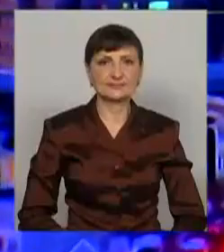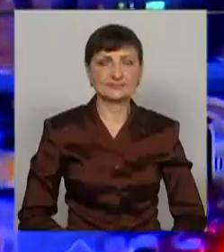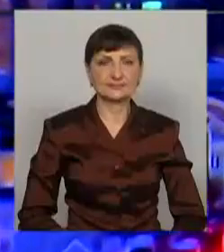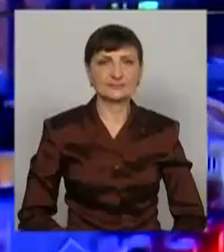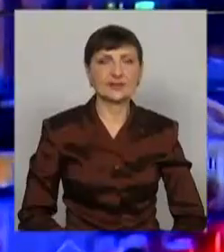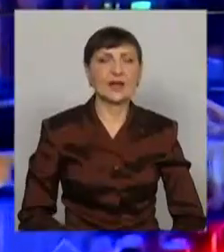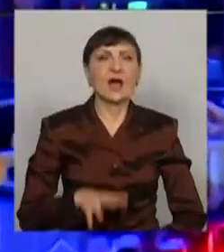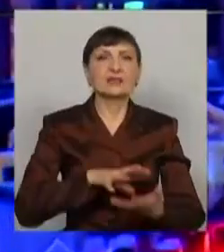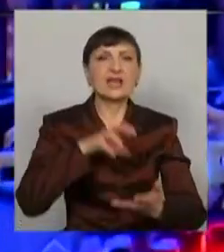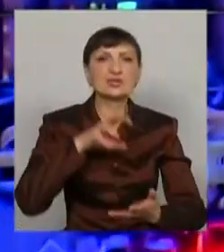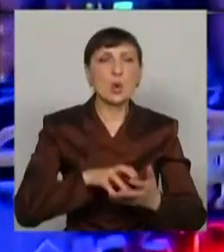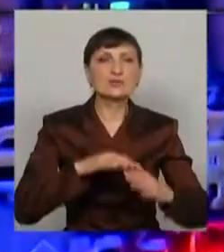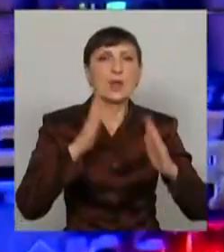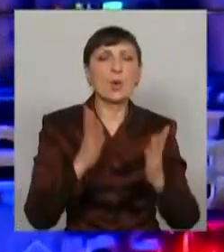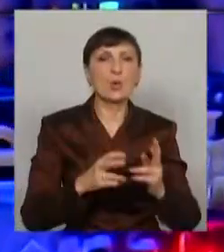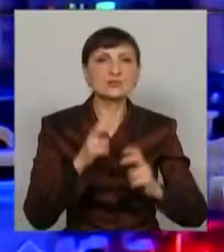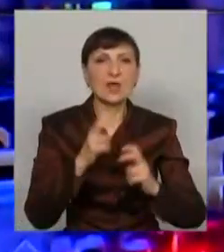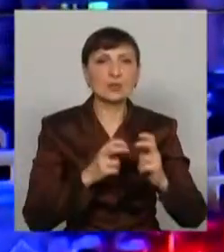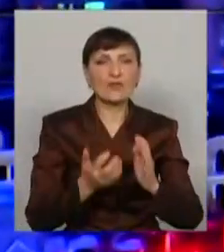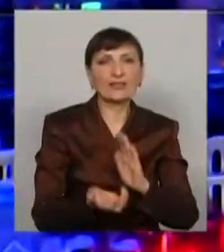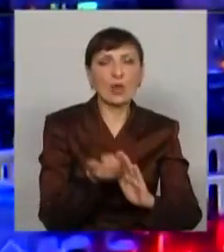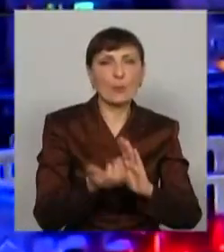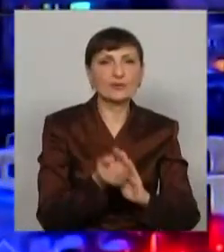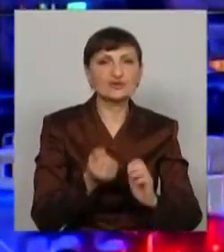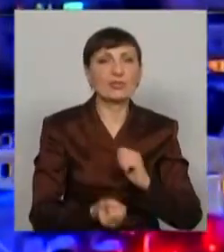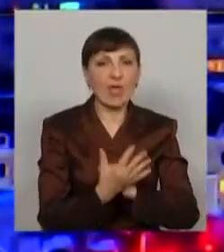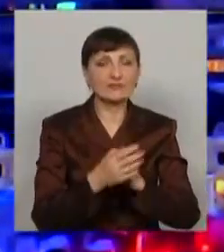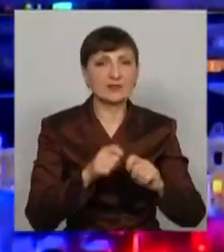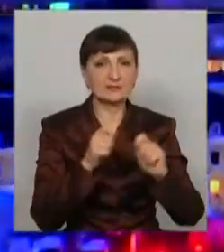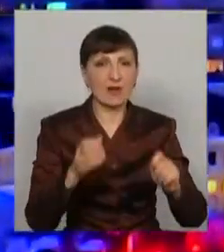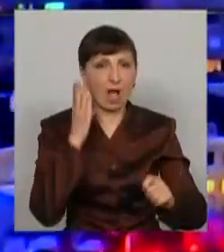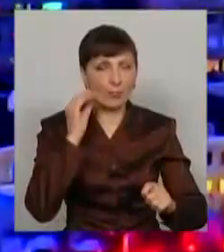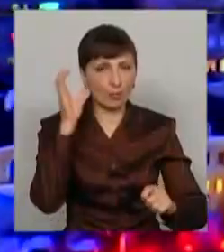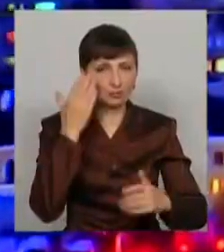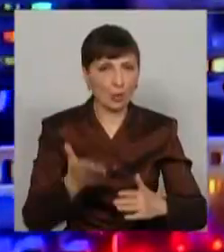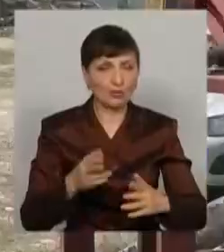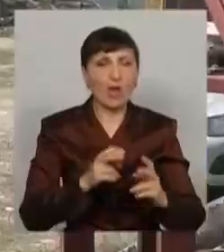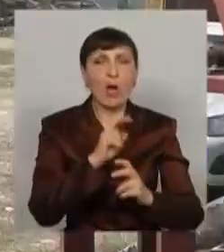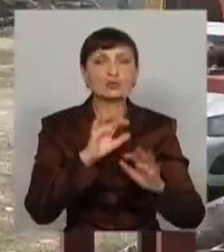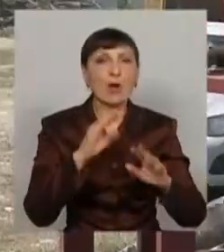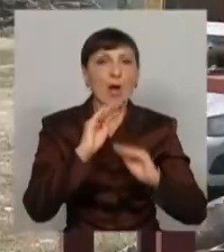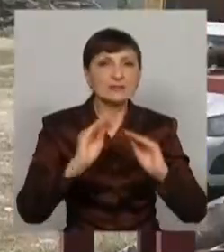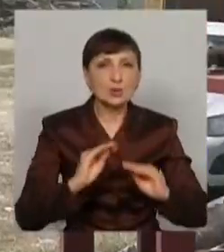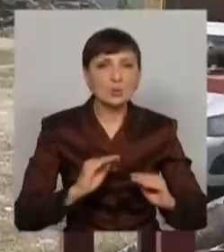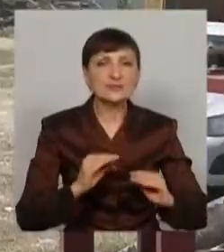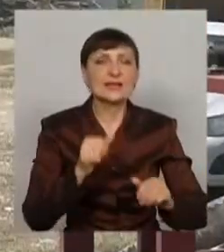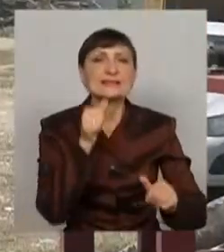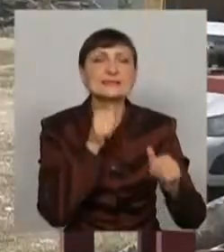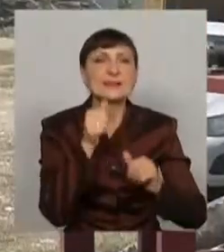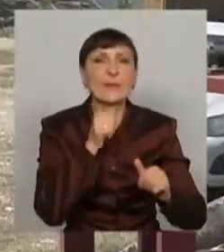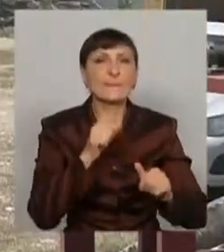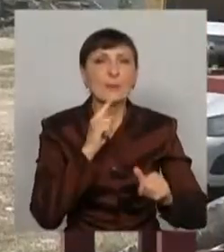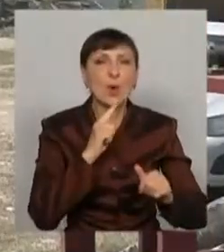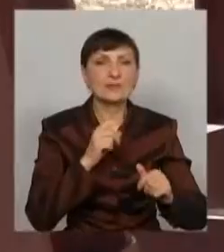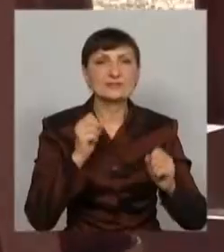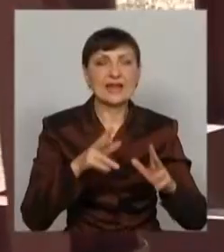Прототип насосной установки для добычи нефти создали алматинские ученые. Конструкцию собрали на экспериментально-производственной